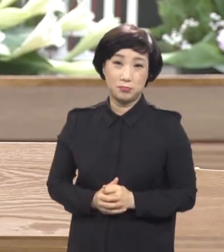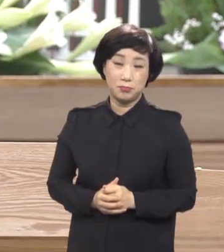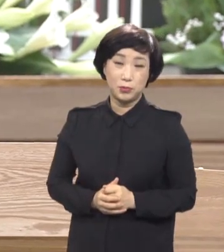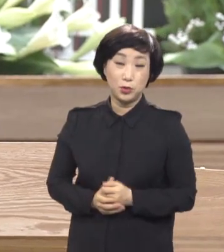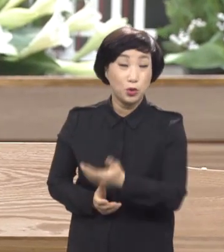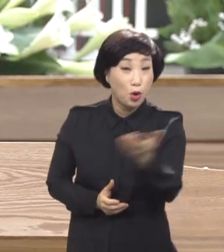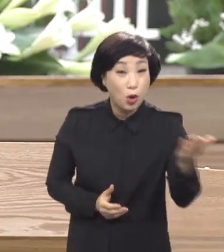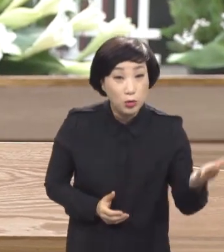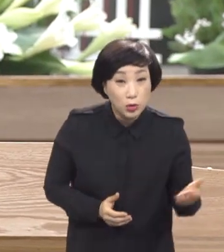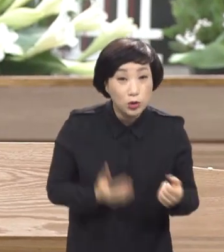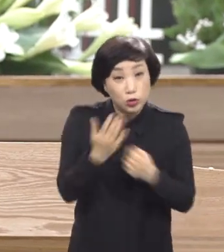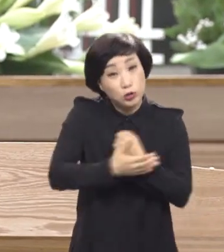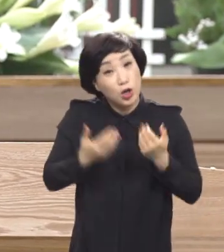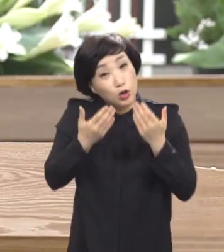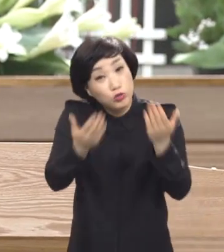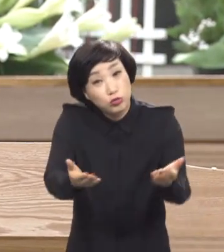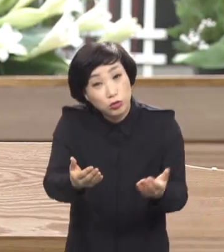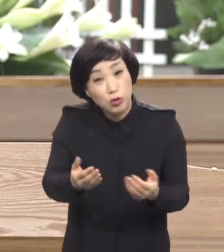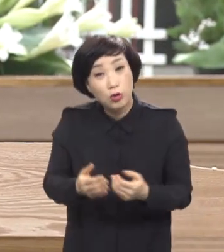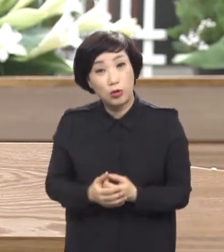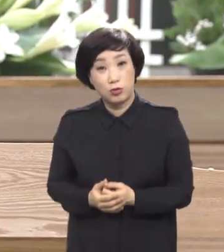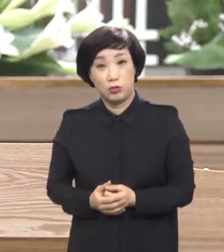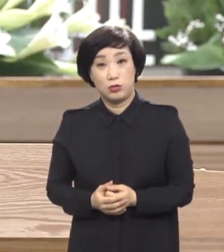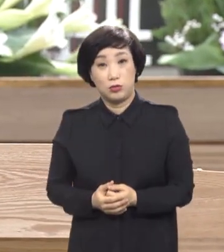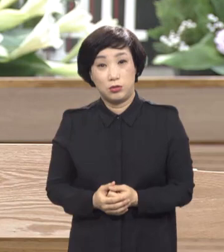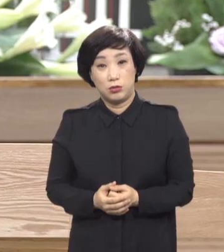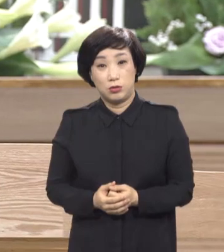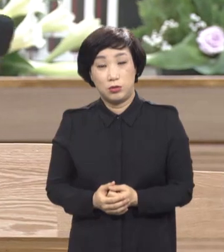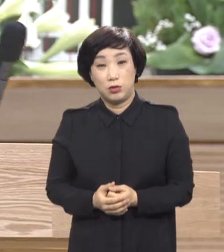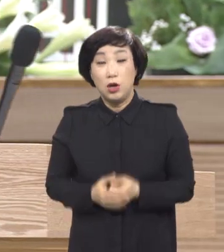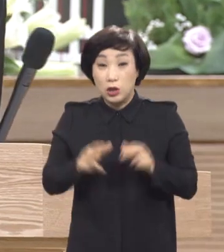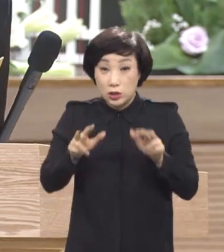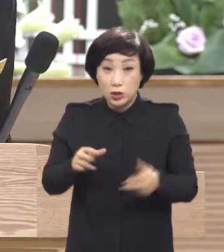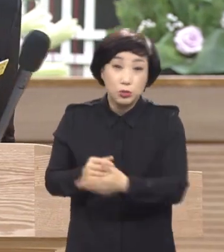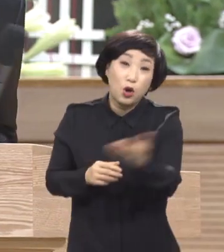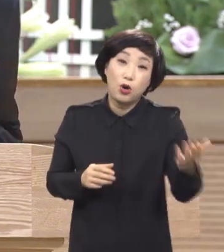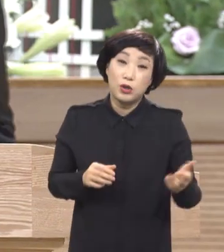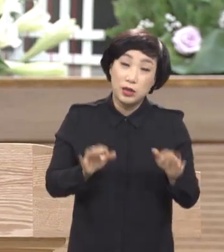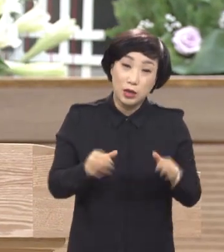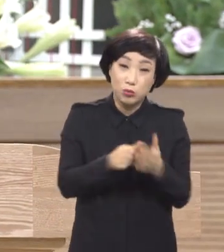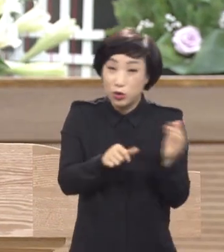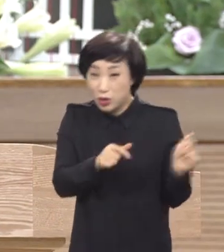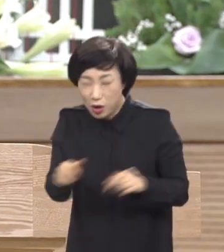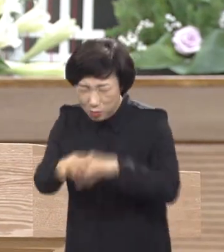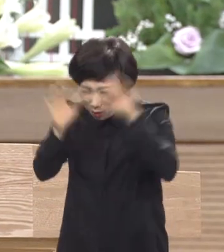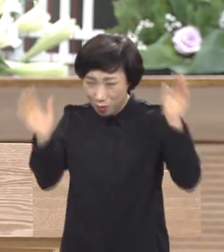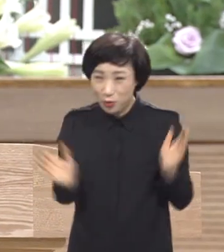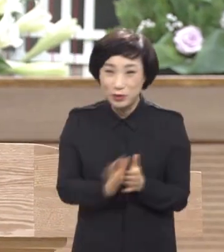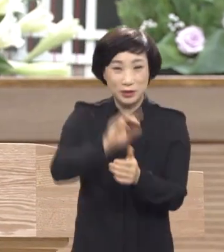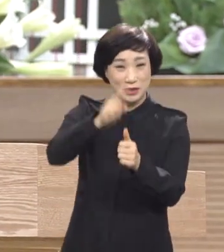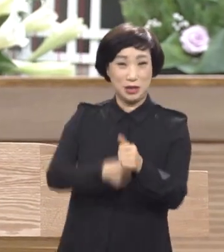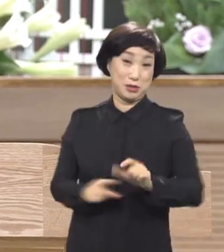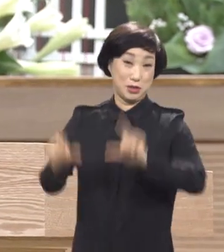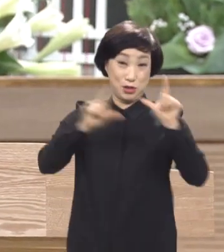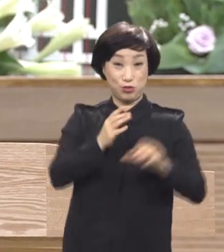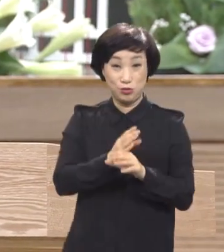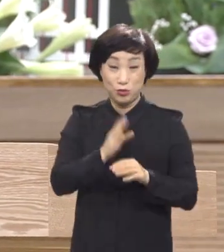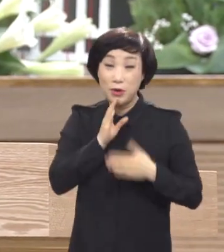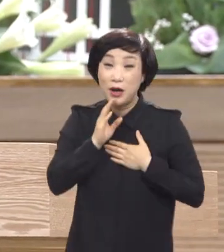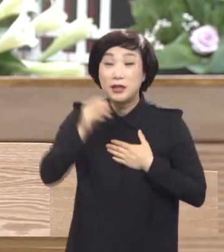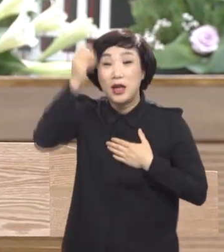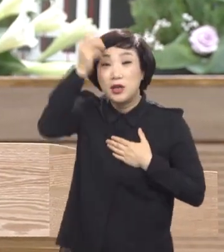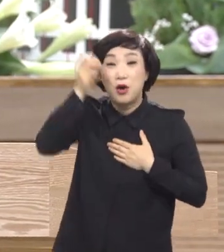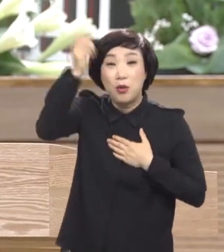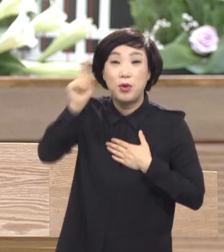너희들에게 베푸신 그 은혜로 지금 너희가 만물 안에서 살고 있고 내 영혼은